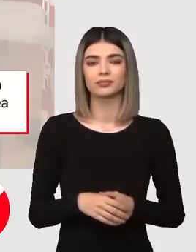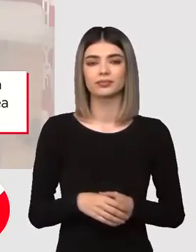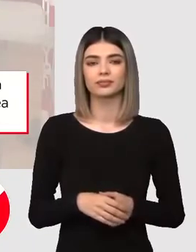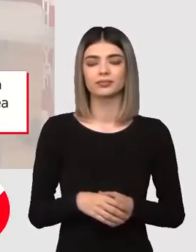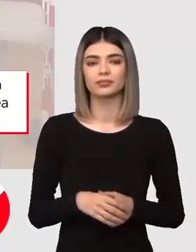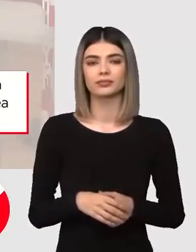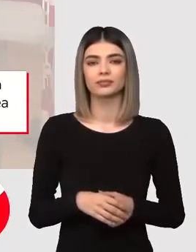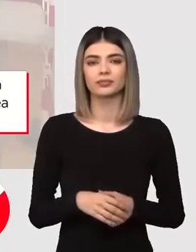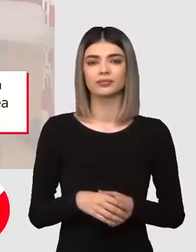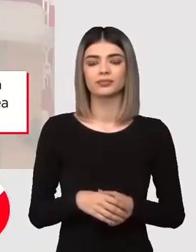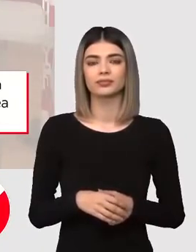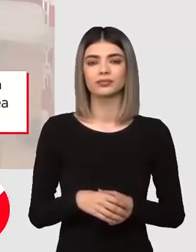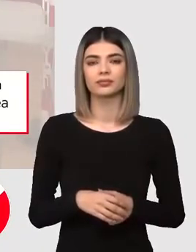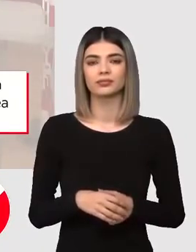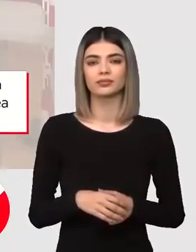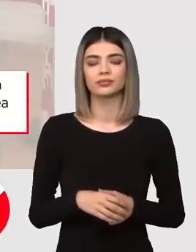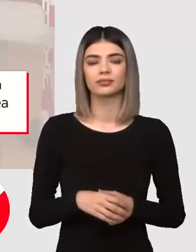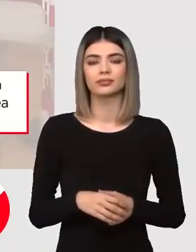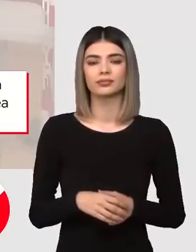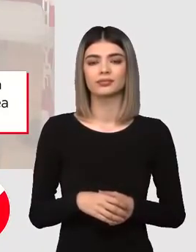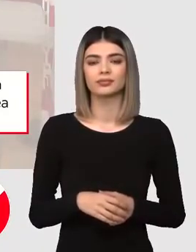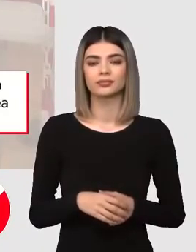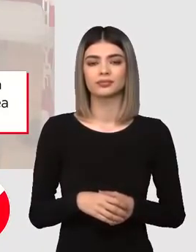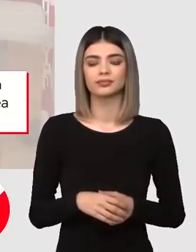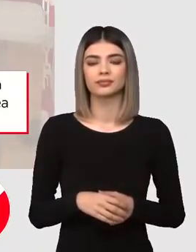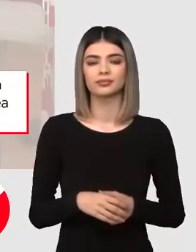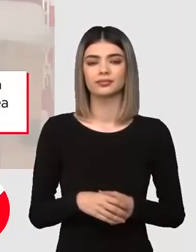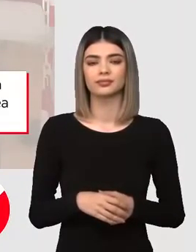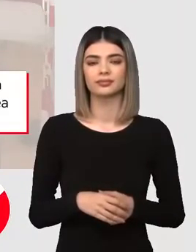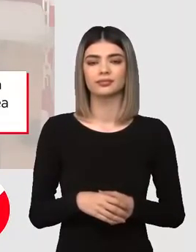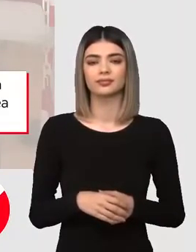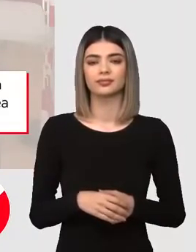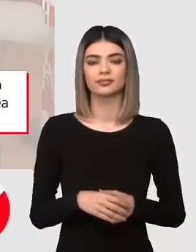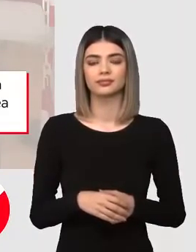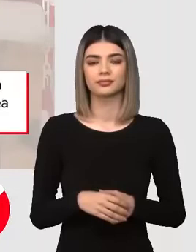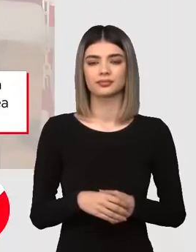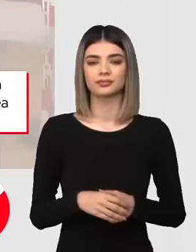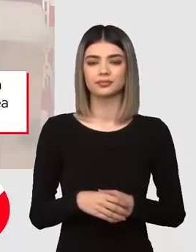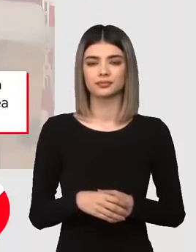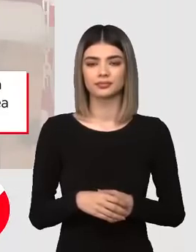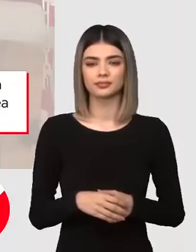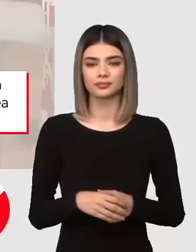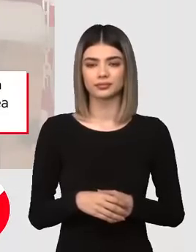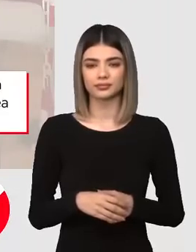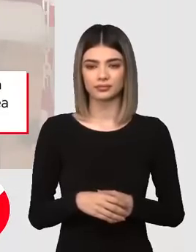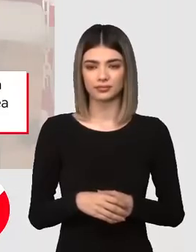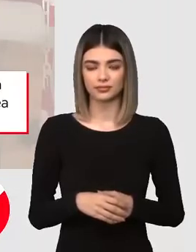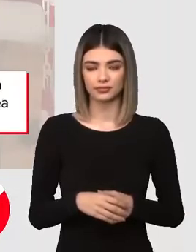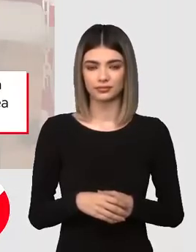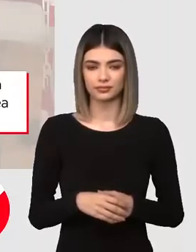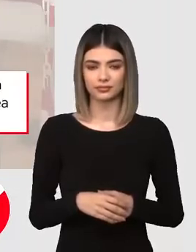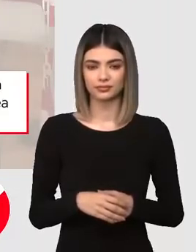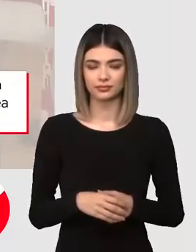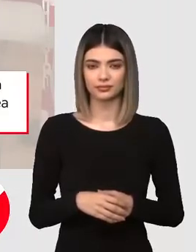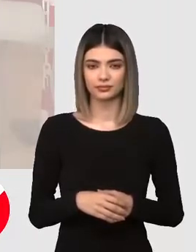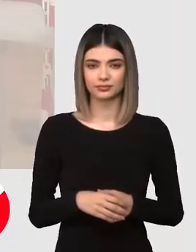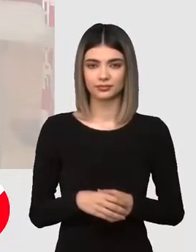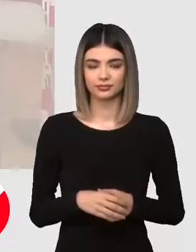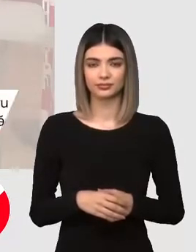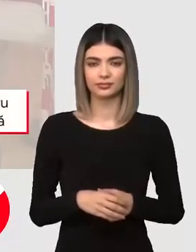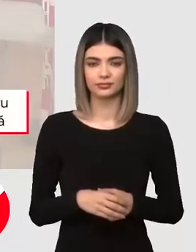spun așa, iar opoziția s-a trezit oarecum blocată, pentru că nici nu pot să-l acuz pe președinte să